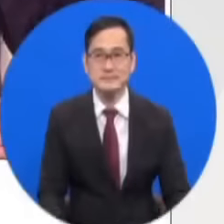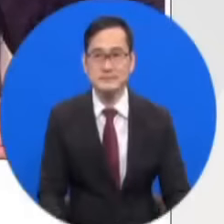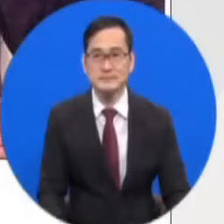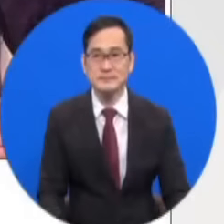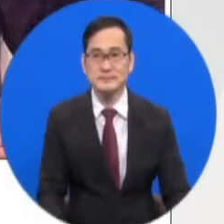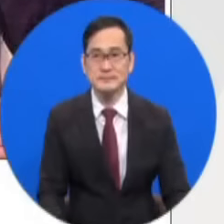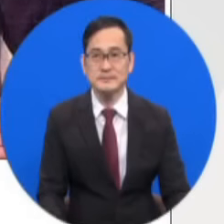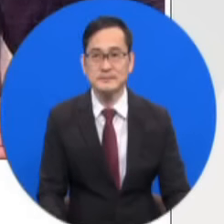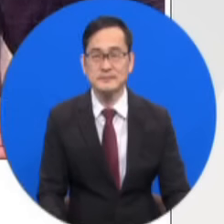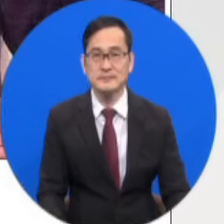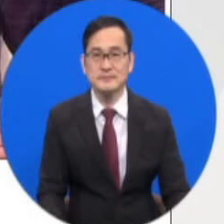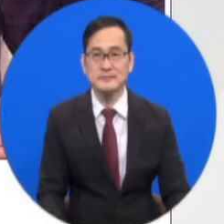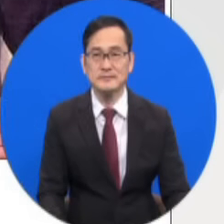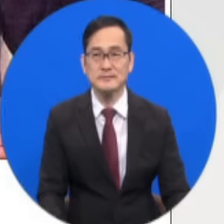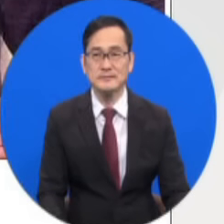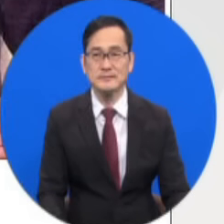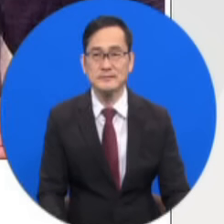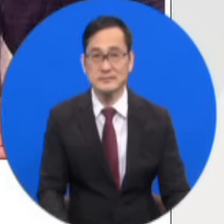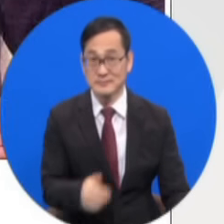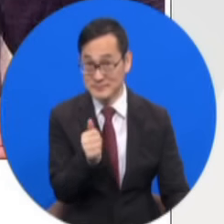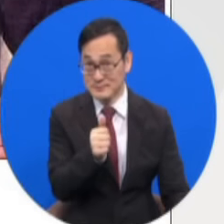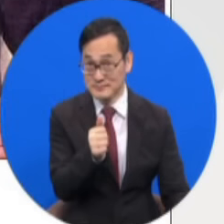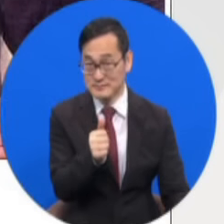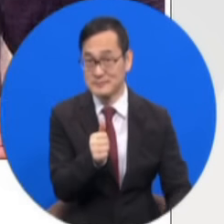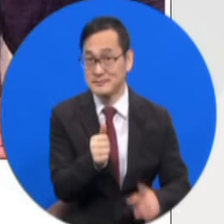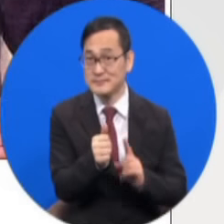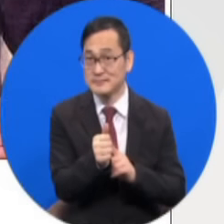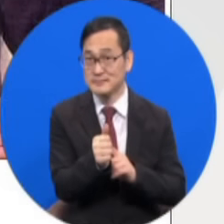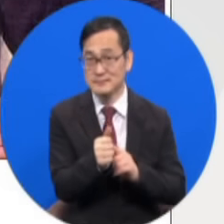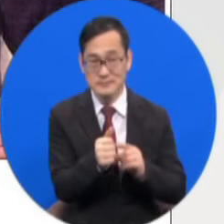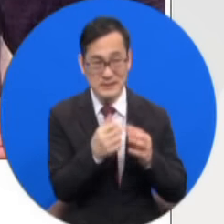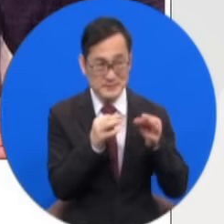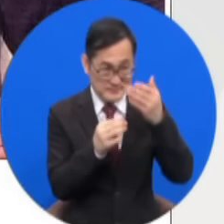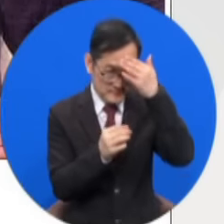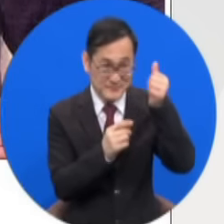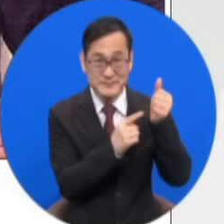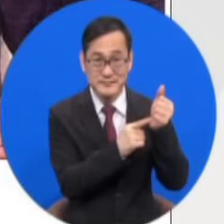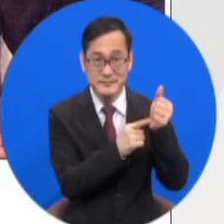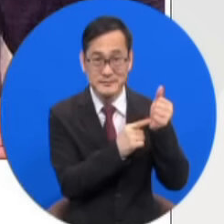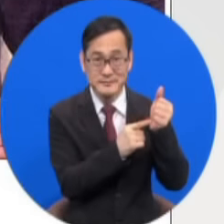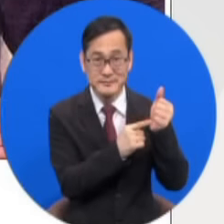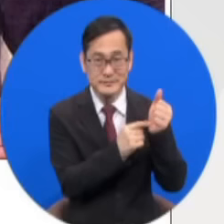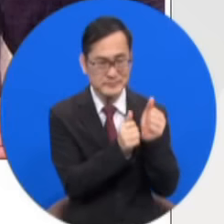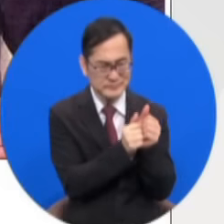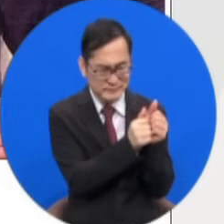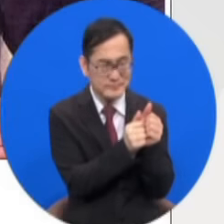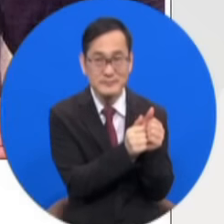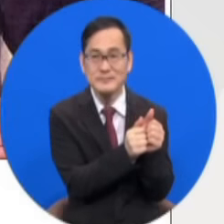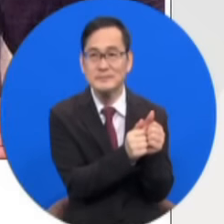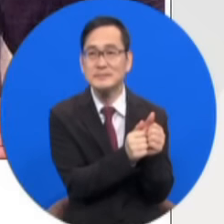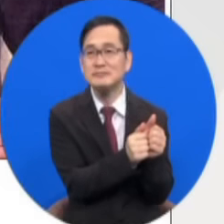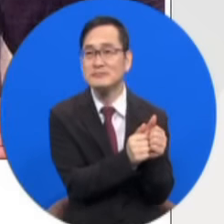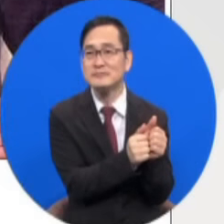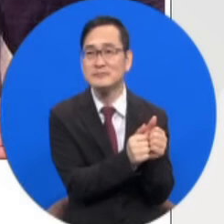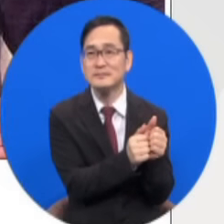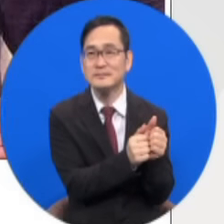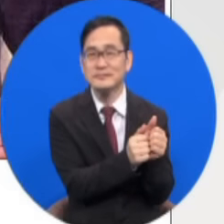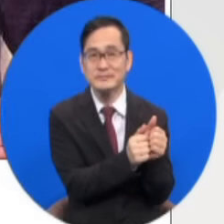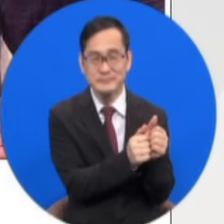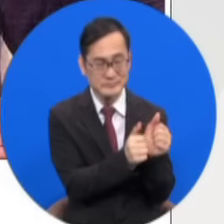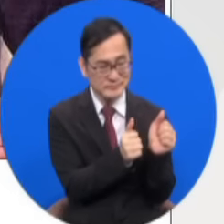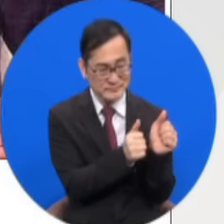보시죠 자 저 인물 주목해야 됩니다 김정은이 현지 시찰 했 때 김정은 뒤에 찰칵